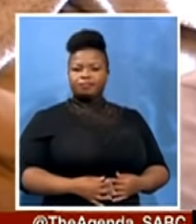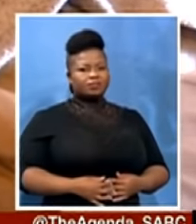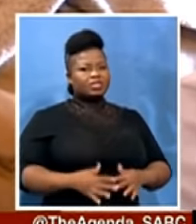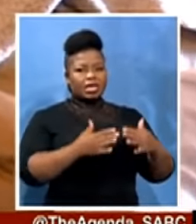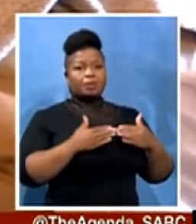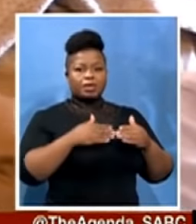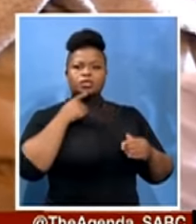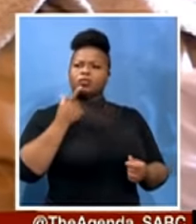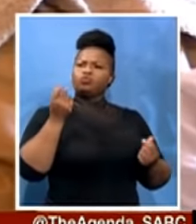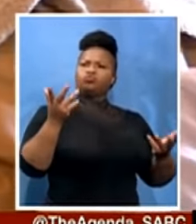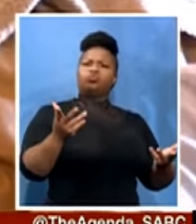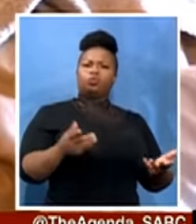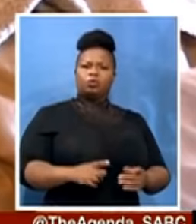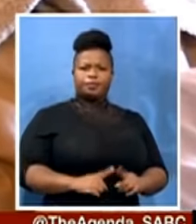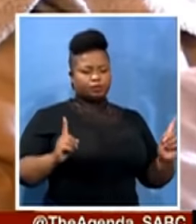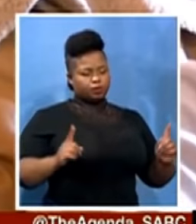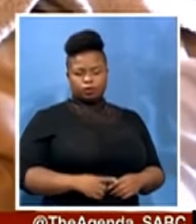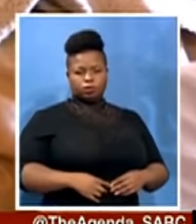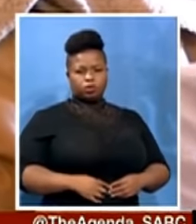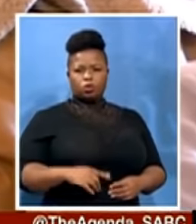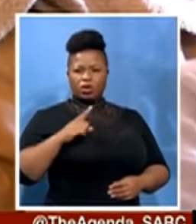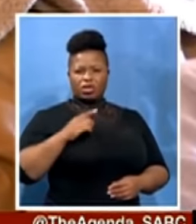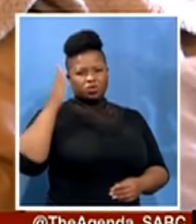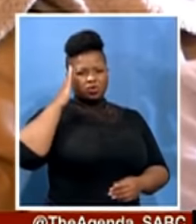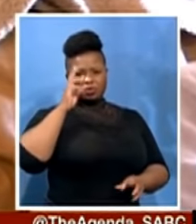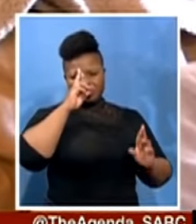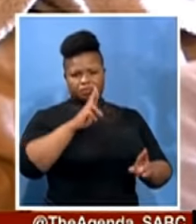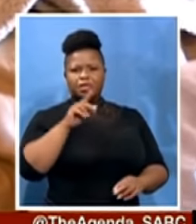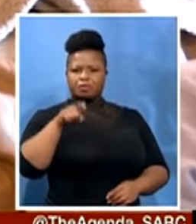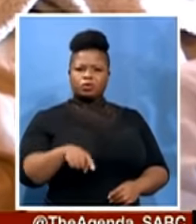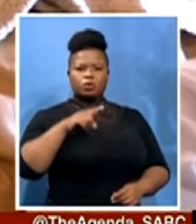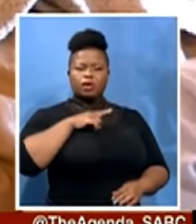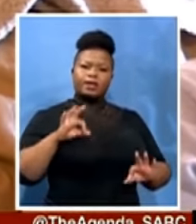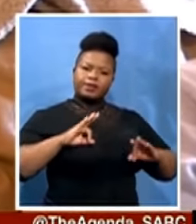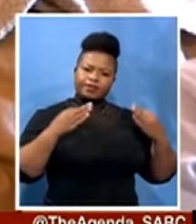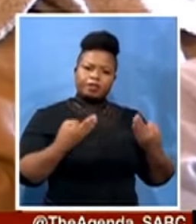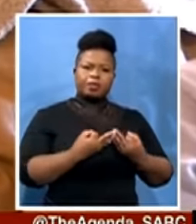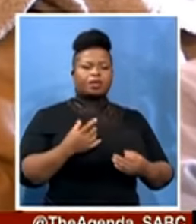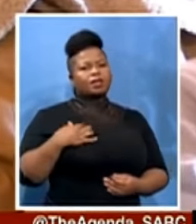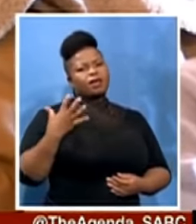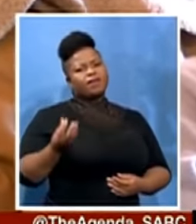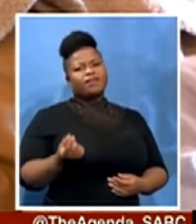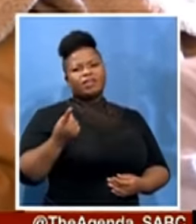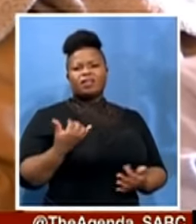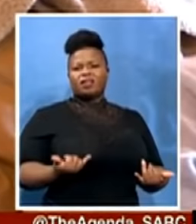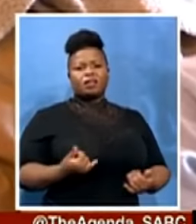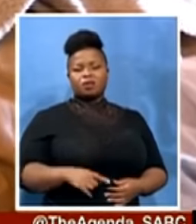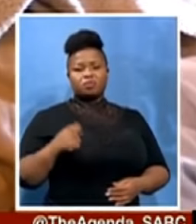kuyindawo lapha azikhona ukuthi mina ihloniphe ngoba una nomndeni usekhulile ubengeke mina ngokubuka kwama risk impilo